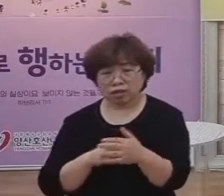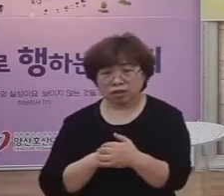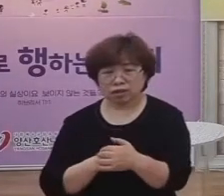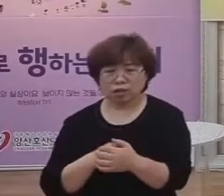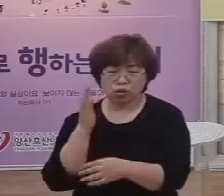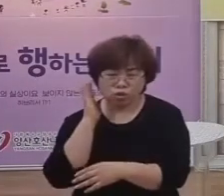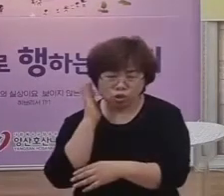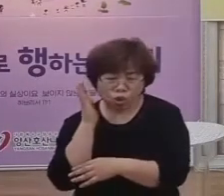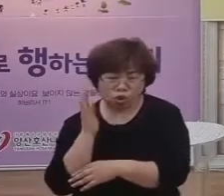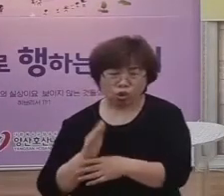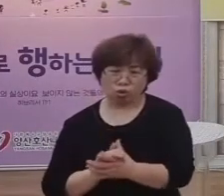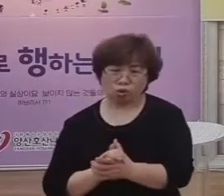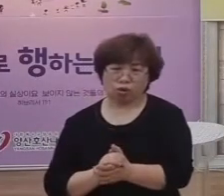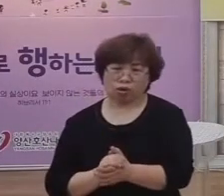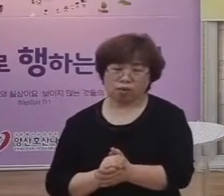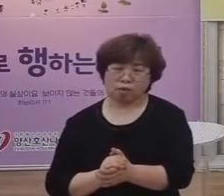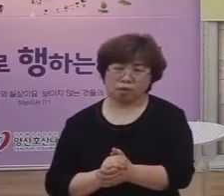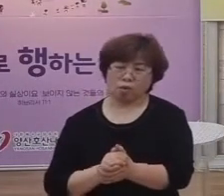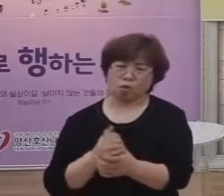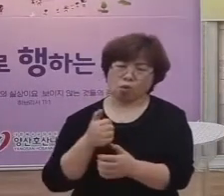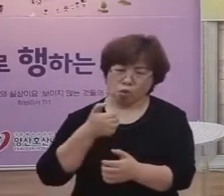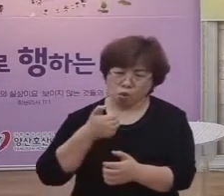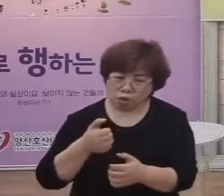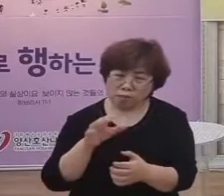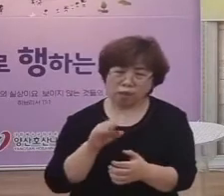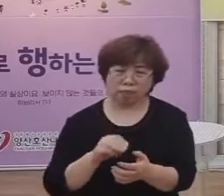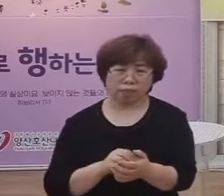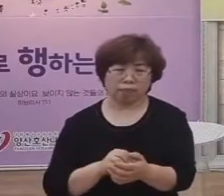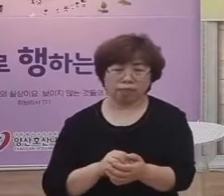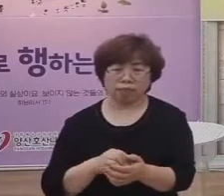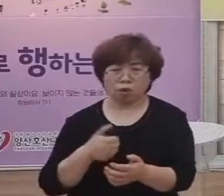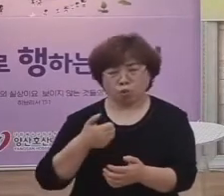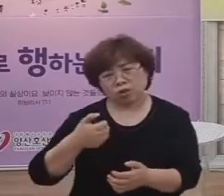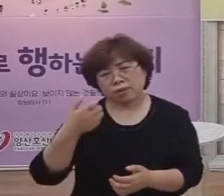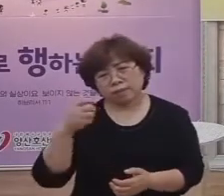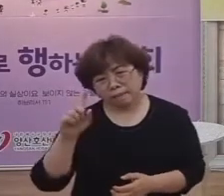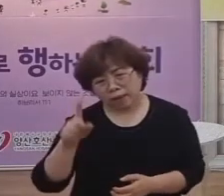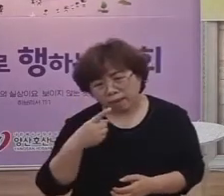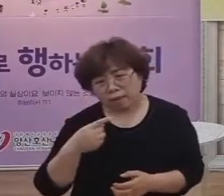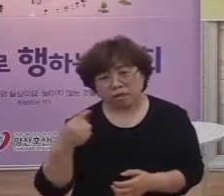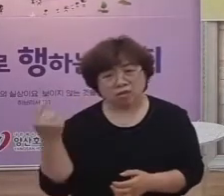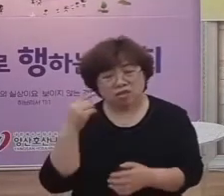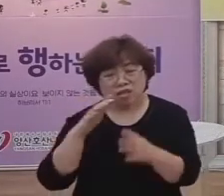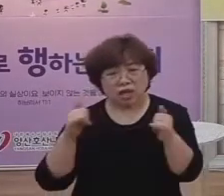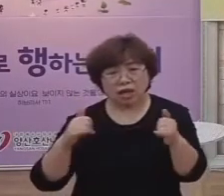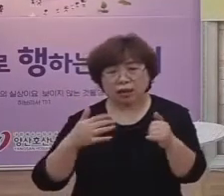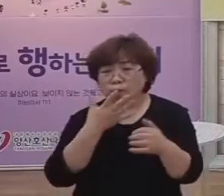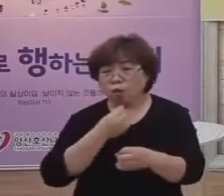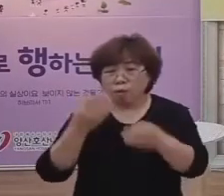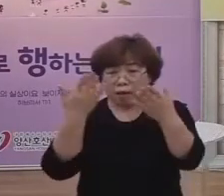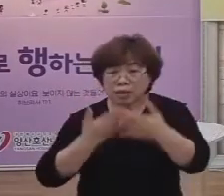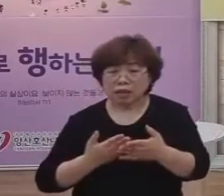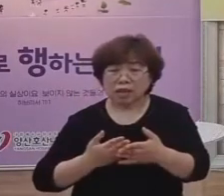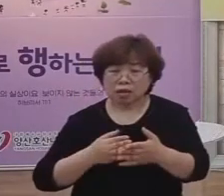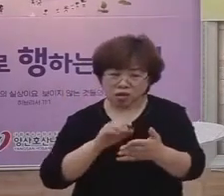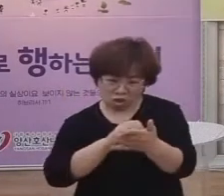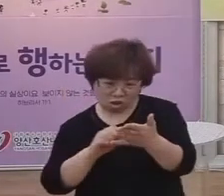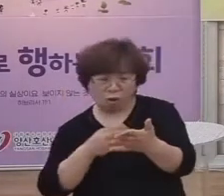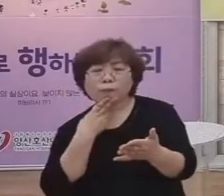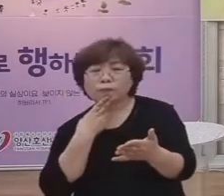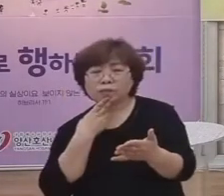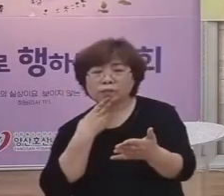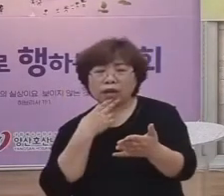설교를 50편, 100번 듣는 사람이 복을 받는다고 이렇게 적혀 있지 않습니다. 이 성경 말씀.